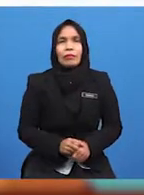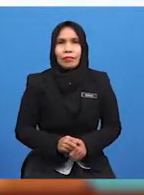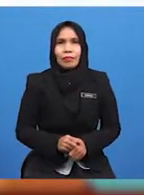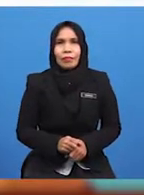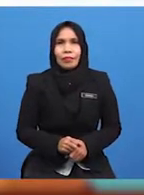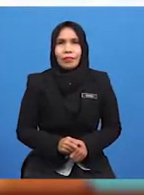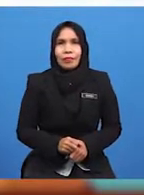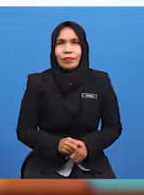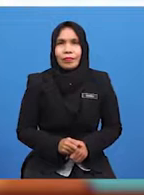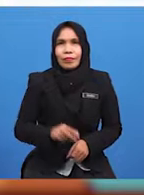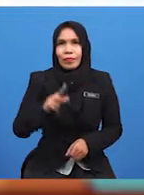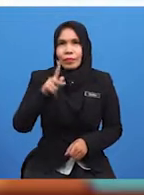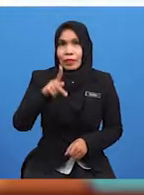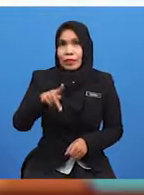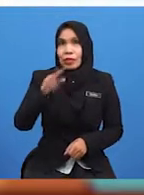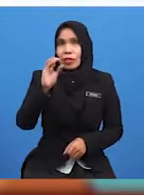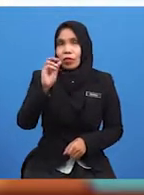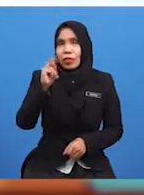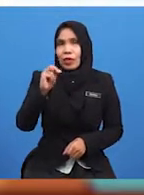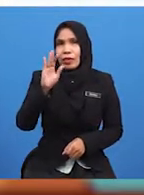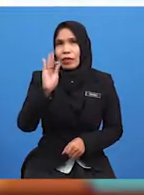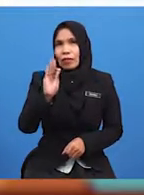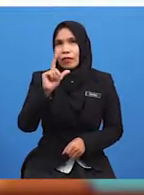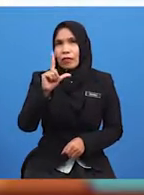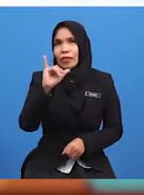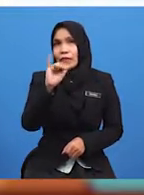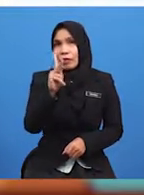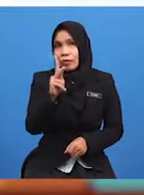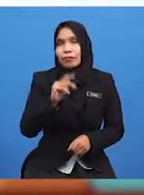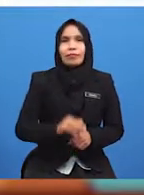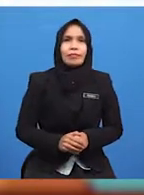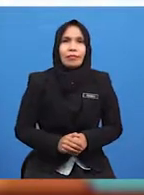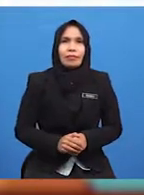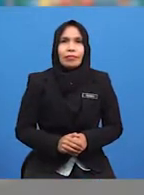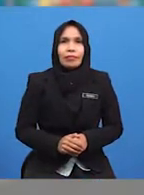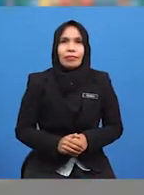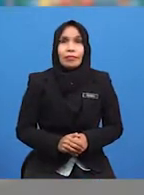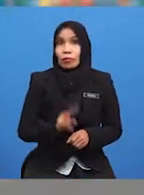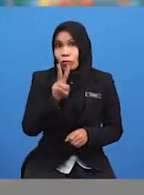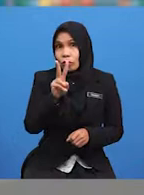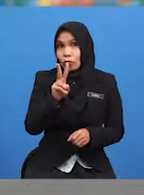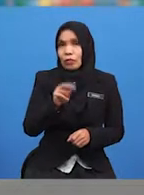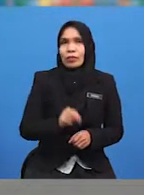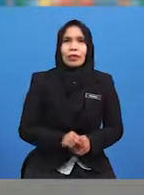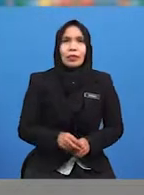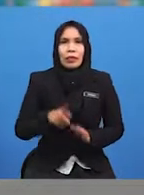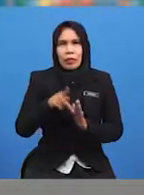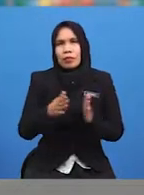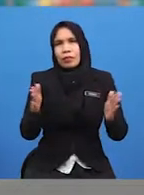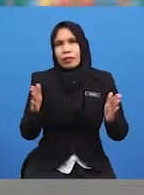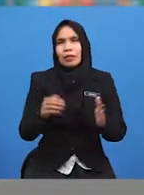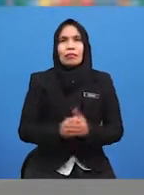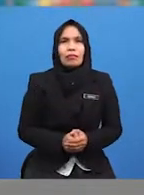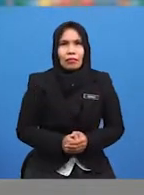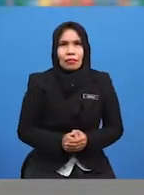itu 9G itu jatuh Clan Ace Abdurrahman dan datuk Bandar kulot tunggal ke-22 pembesar ini telah